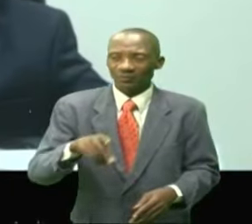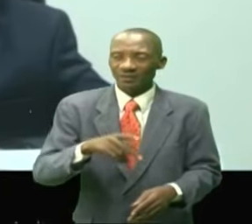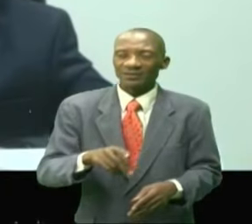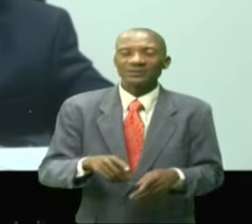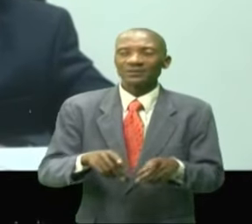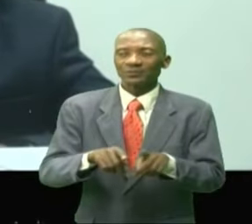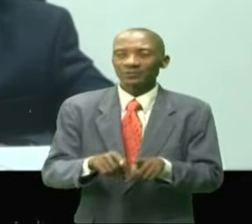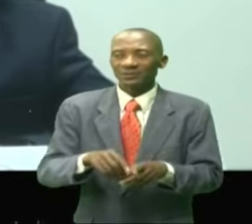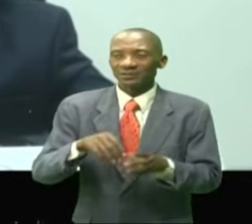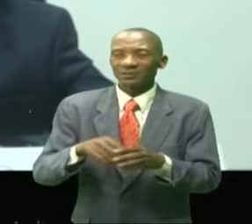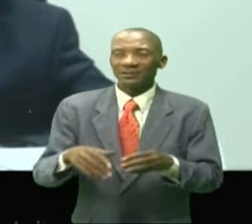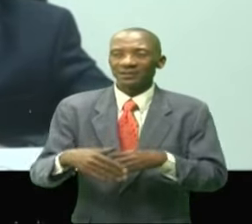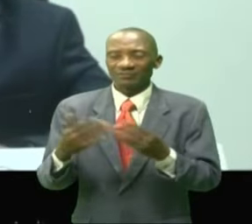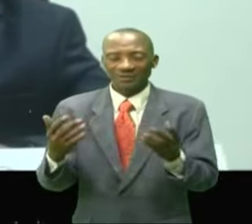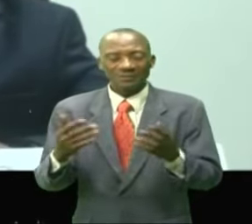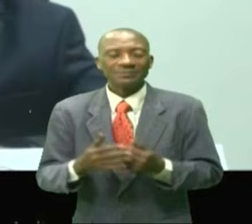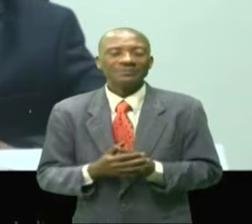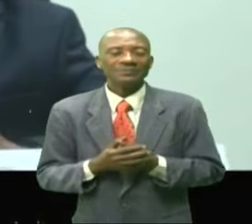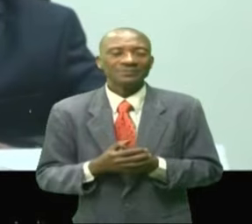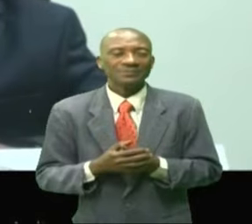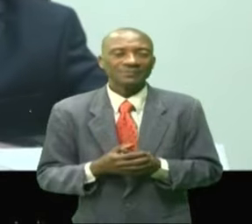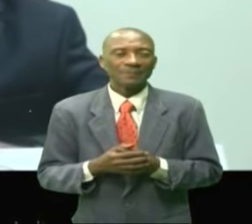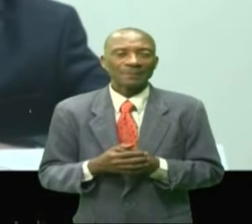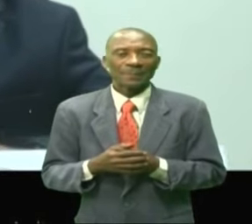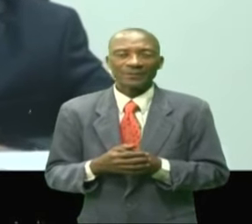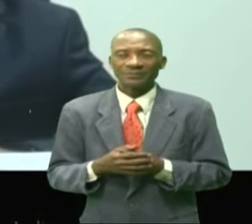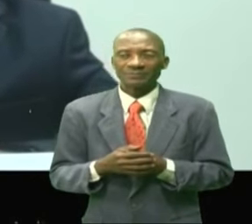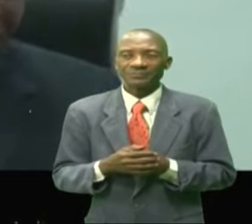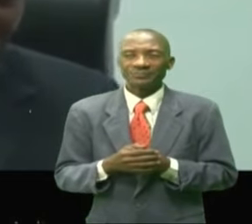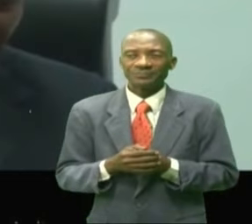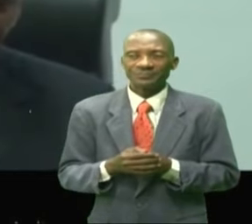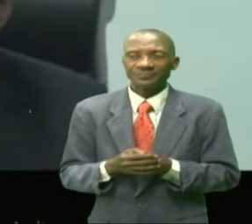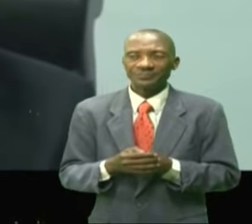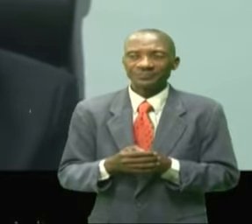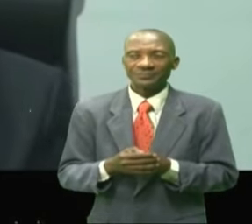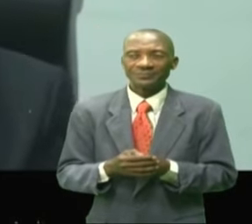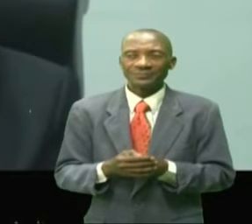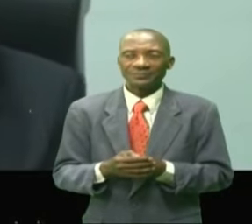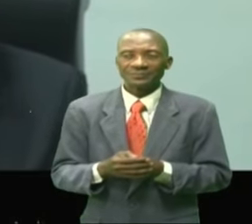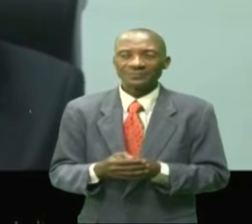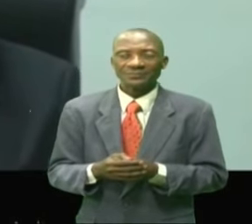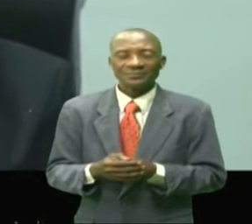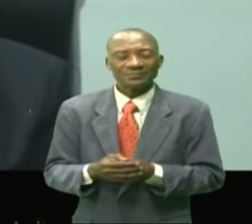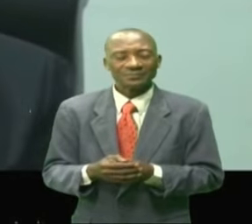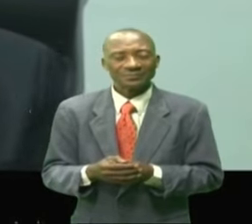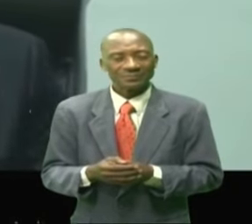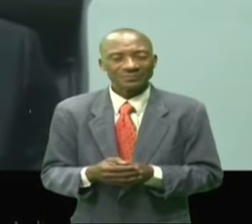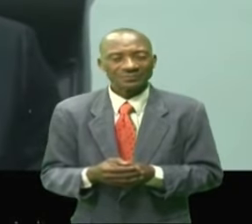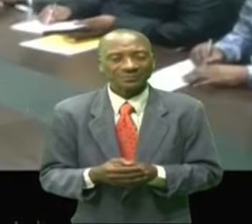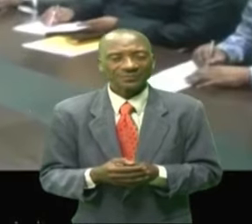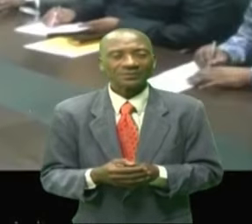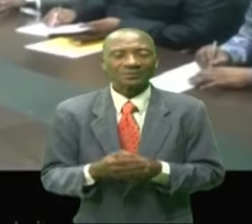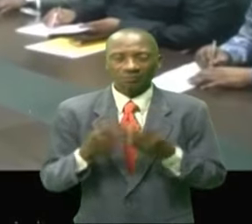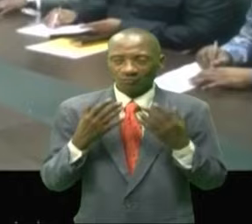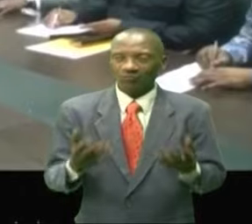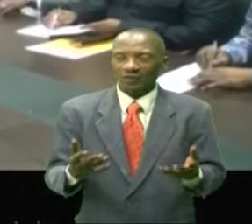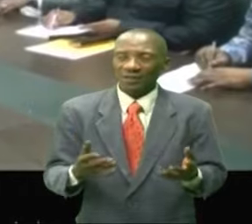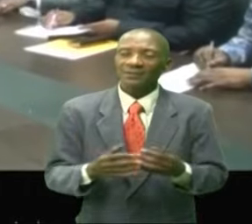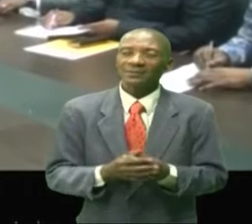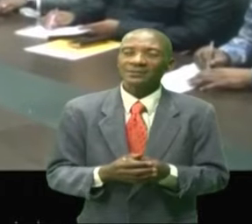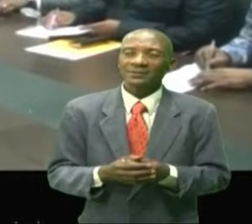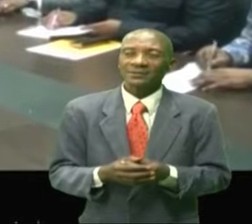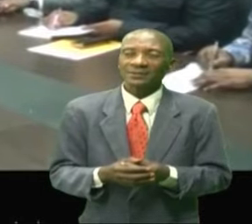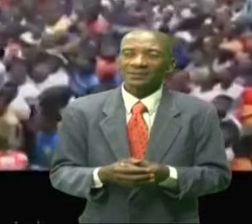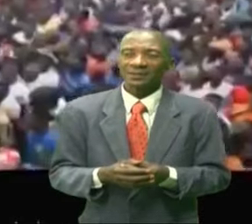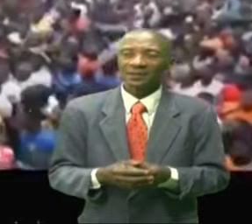effet. Le ministre de Sport a félicité et remercié l'honorable Martin Ikoukt pour ce beau cadeau offert à la jeunesse de la province du Kassai